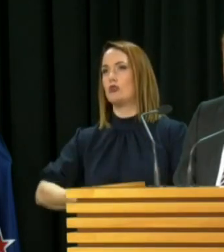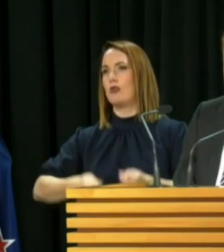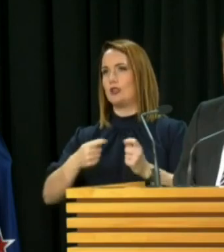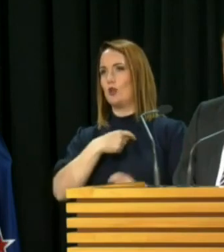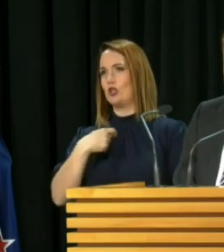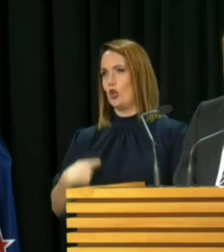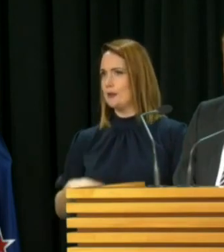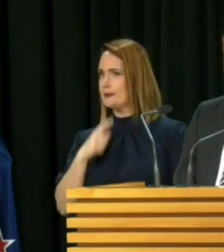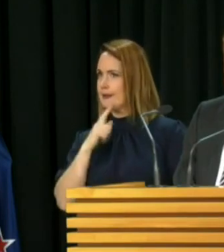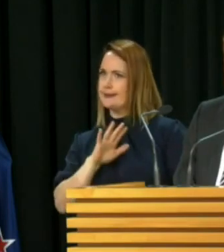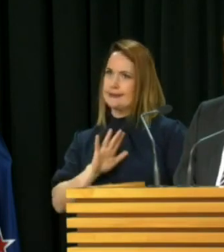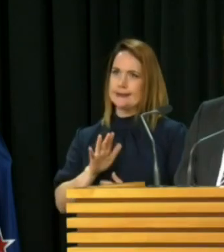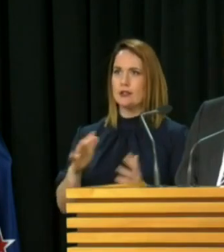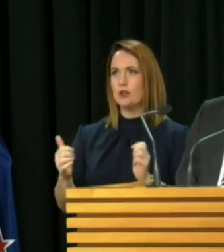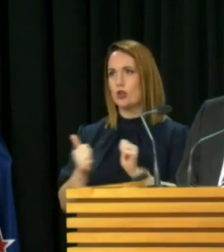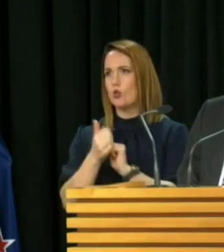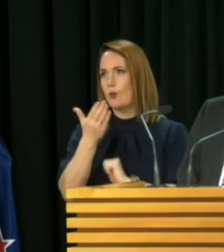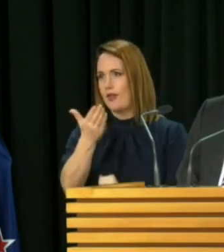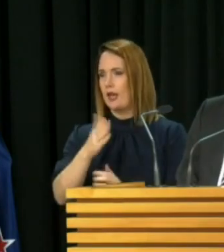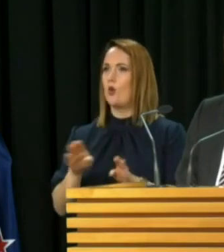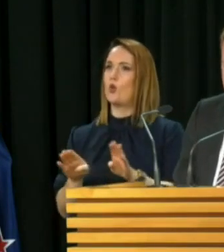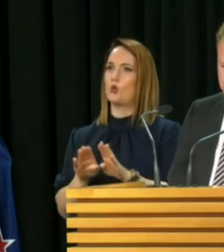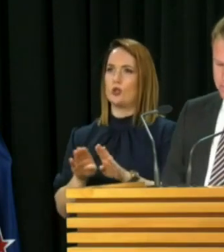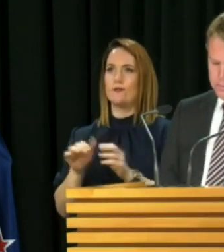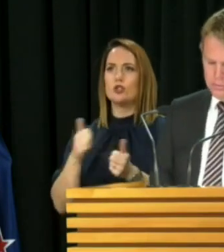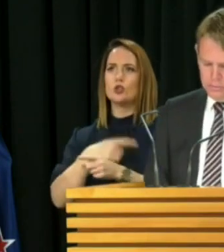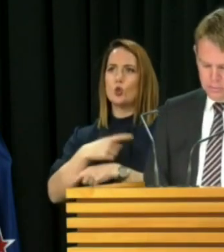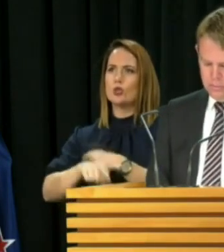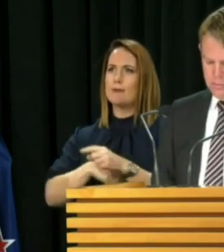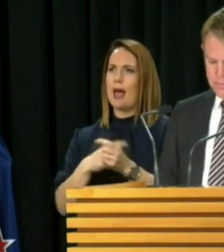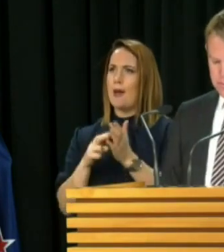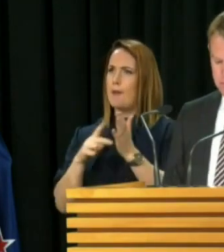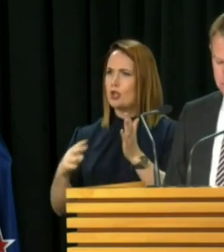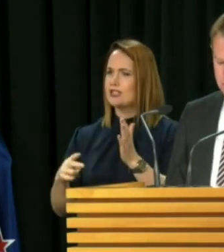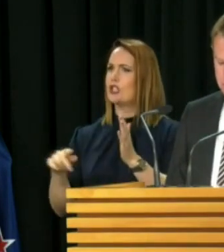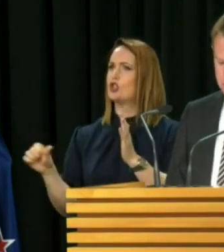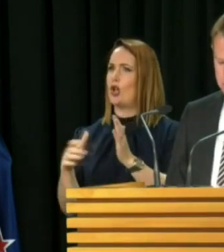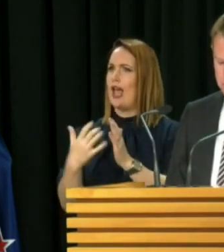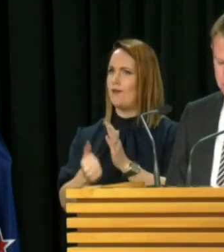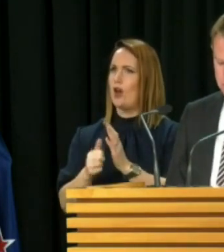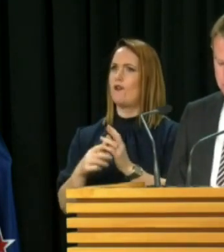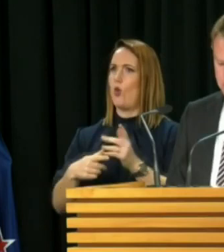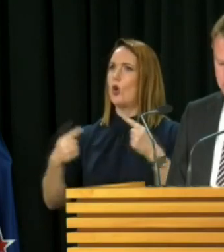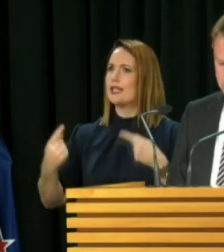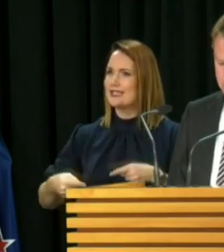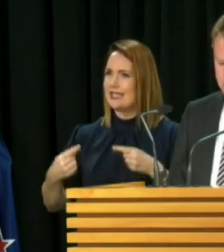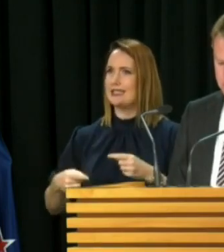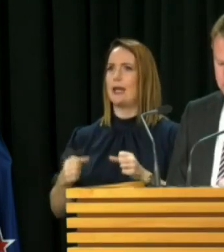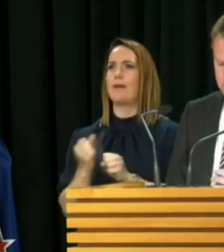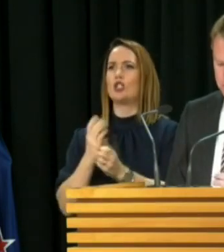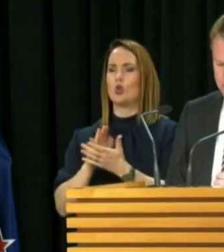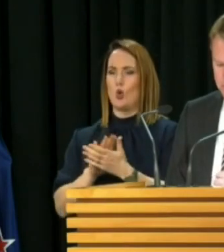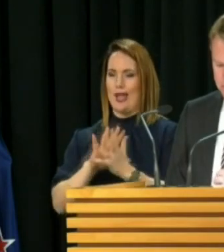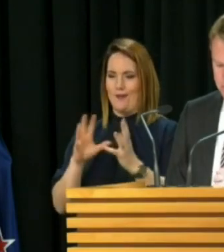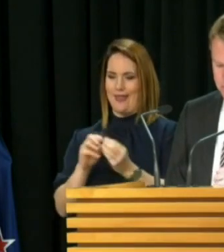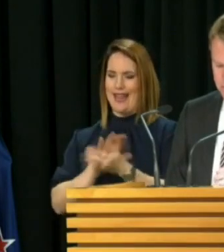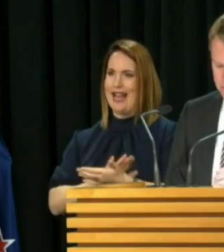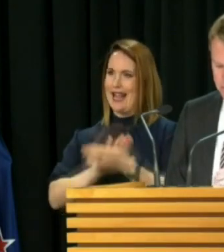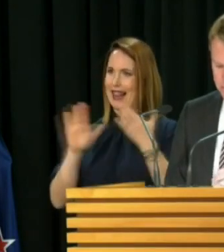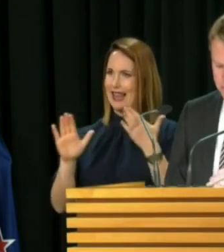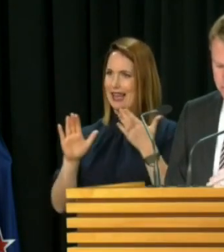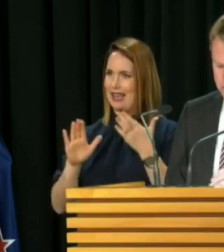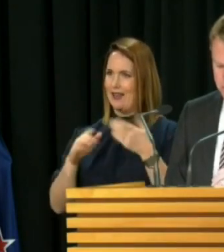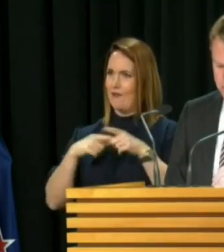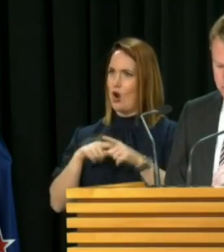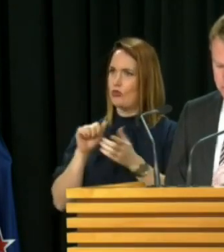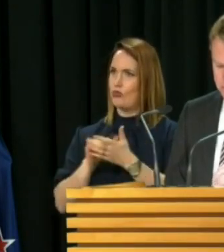on this issue and policy reforms for consent and transparency. So this is something that we've raised at that level. 纽西兰总理五日表示，政府已